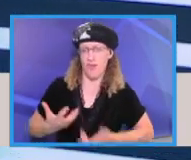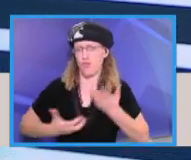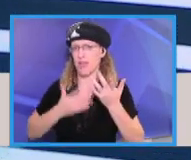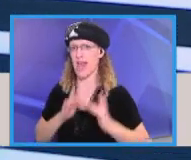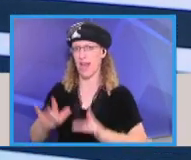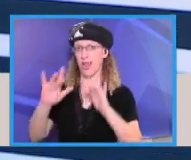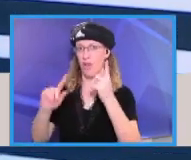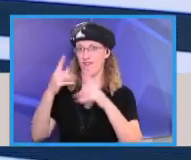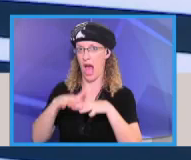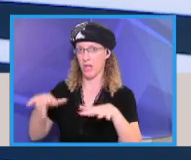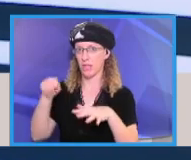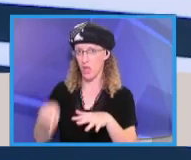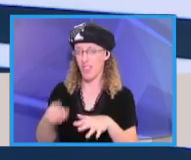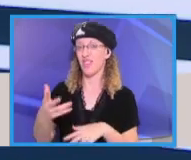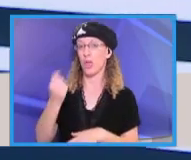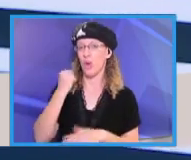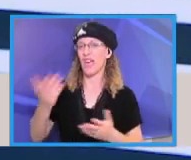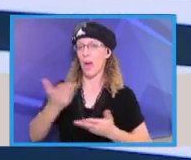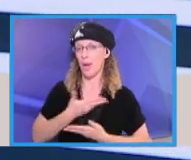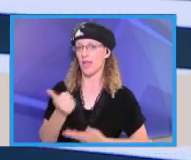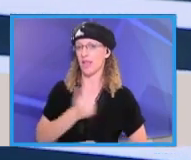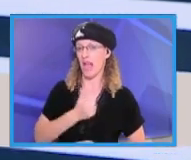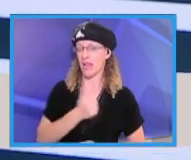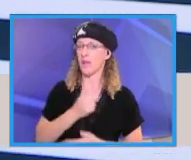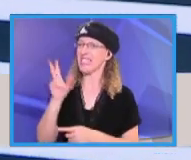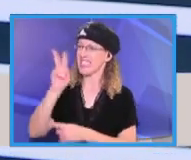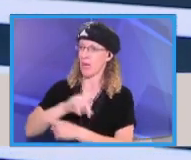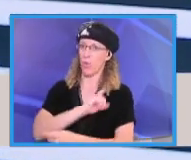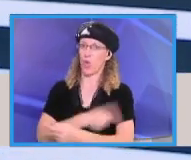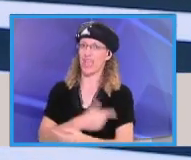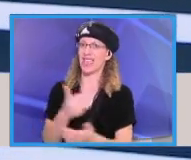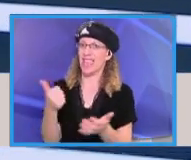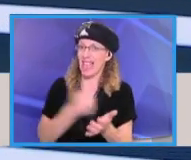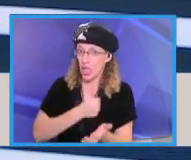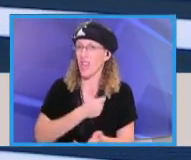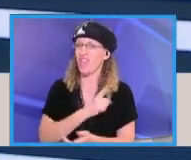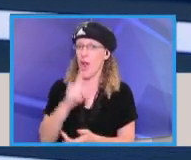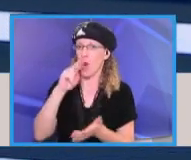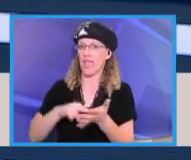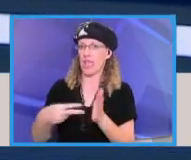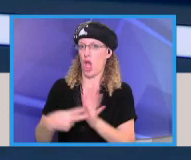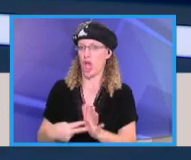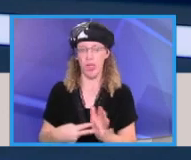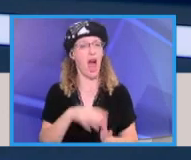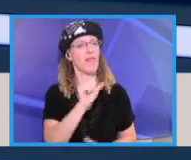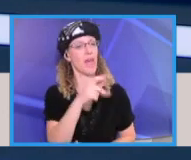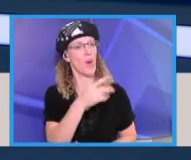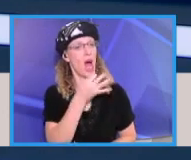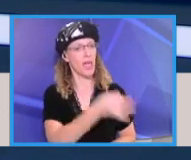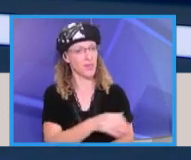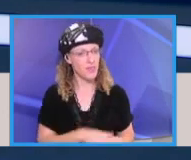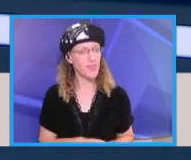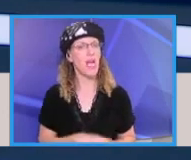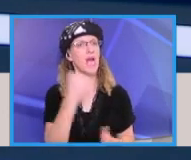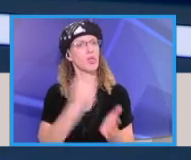הזאת, ויקחו, ויקבלו את הדת מסמכויות דתיות ולא פוליטיות כוחניות. אבל פורט, הכשרות